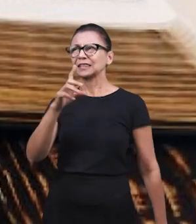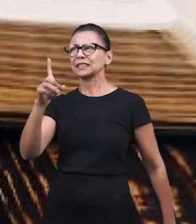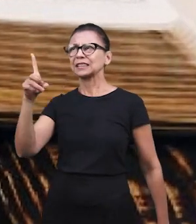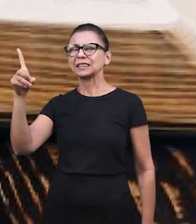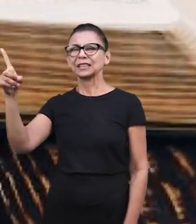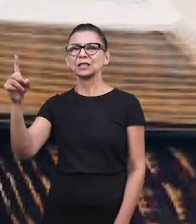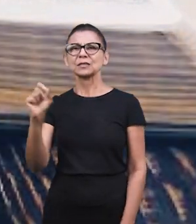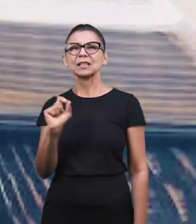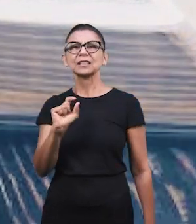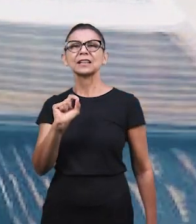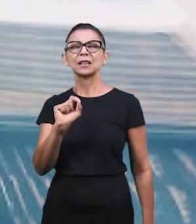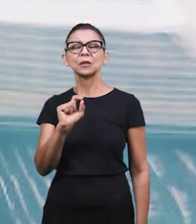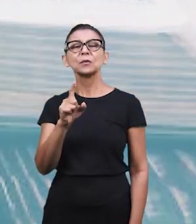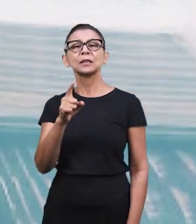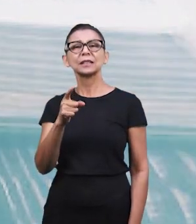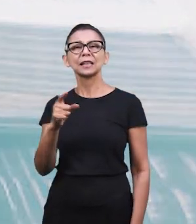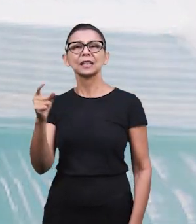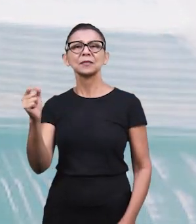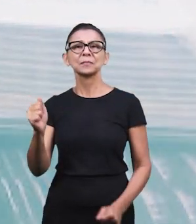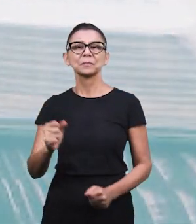Его имя Иммануил.